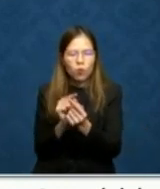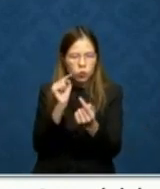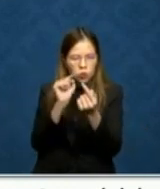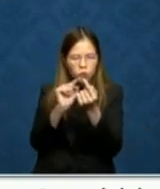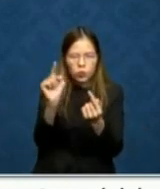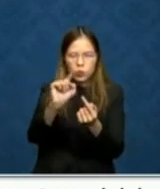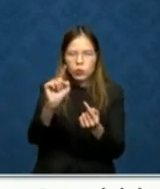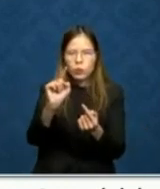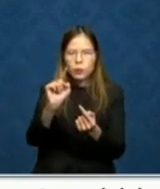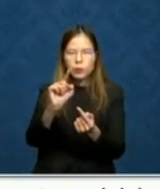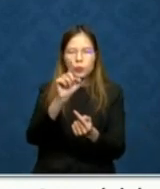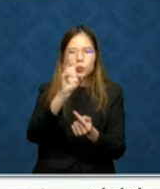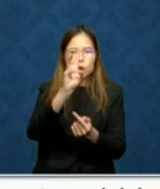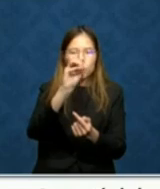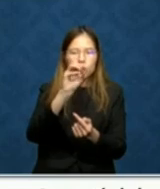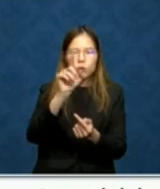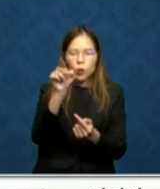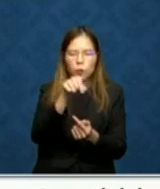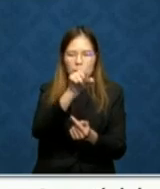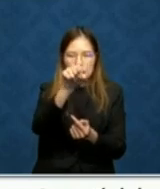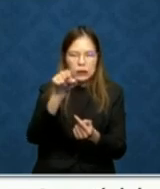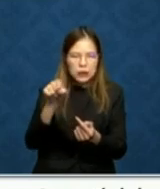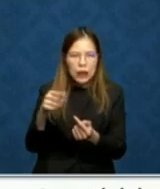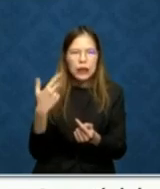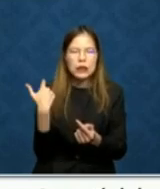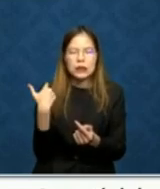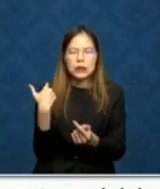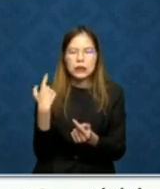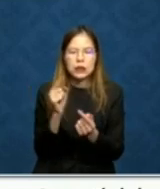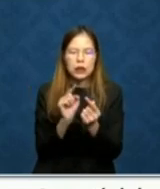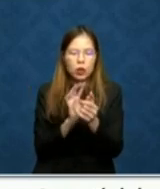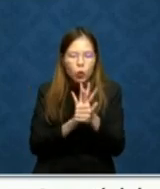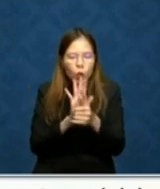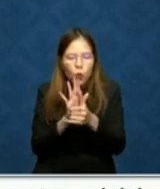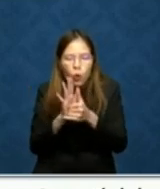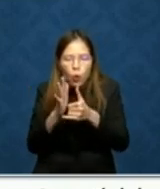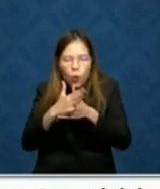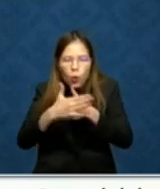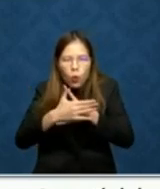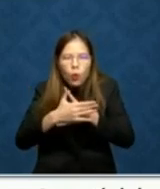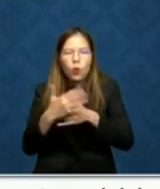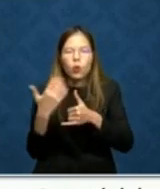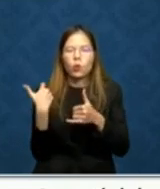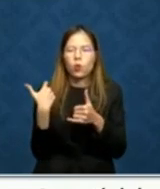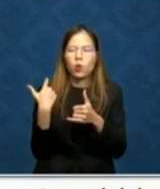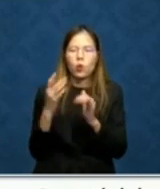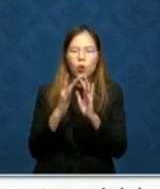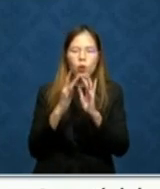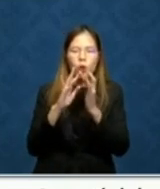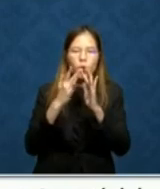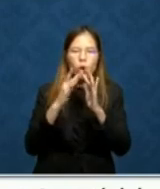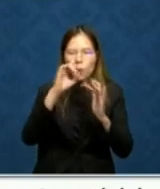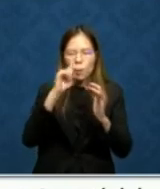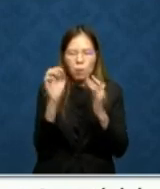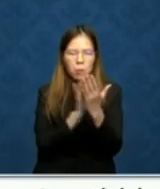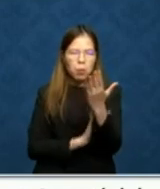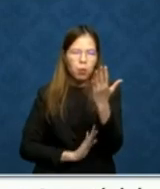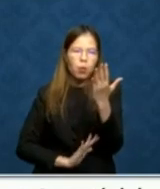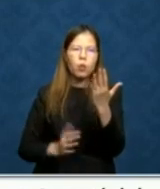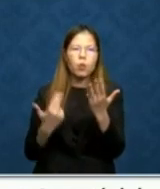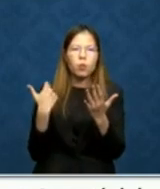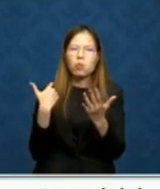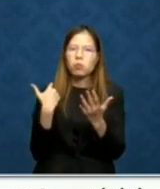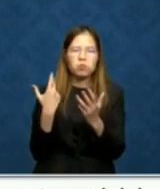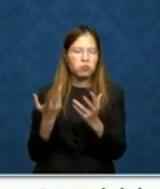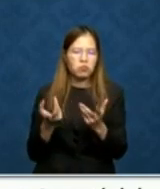เห็นอีกว่า 62% ของผู้หญิงที่คุกคามทางเพศที่ถูกคุกคามทางเพศออนไลน์ในประเทศไทยนะคะไม่ได้รายง